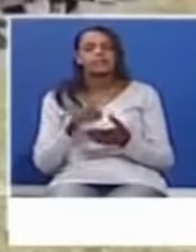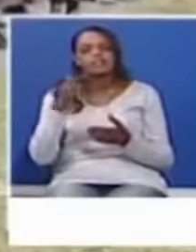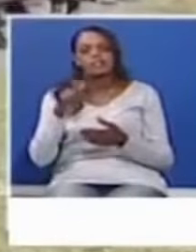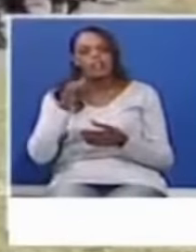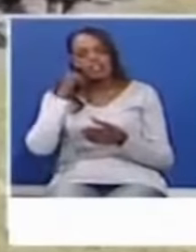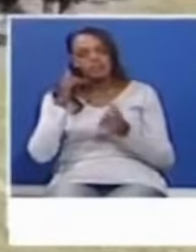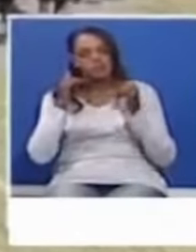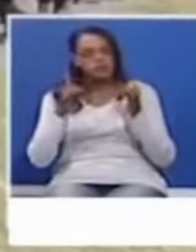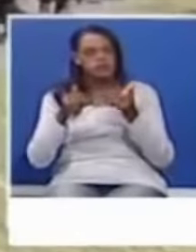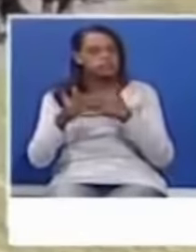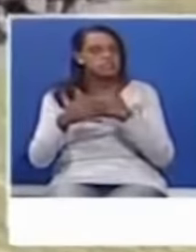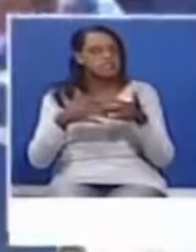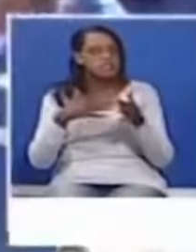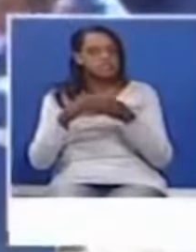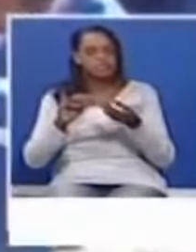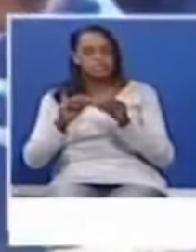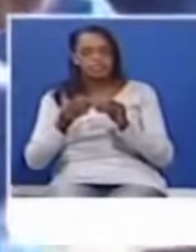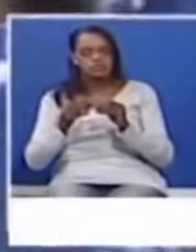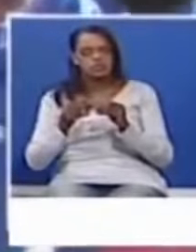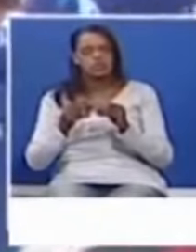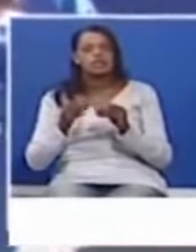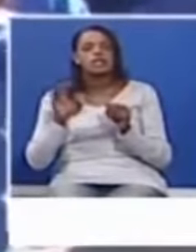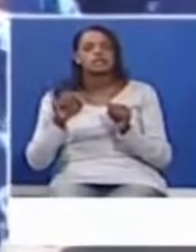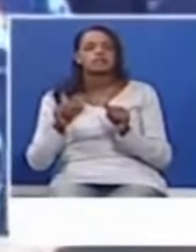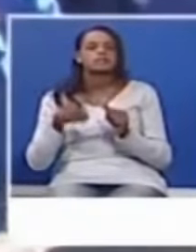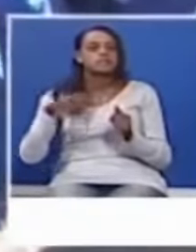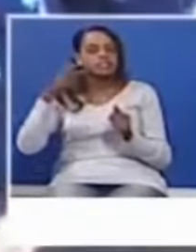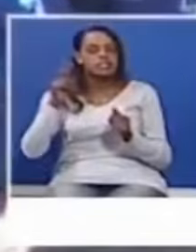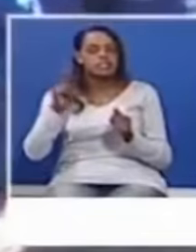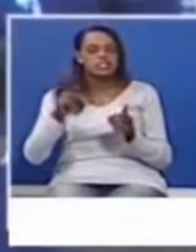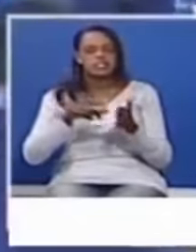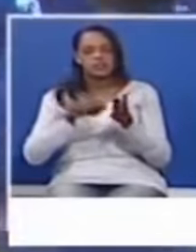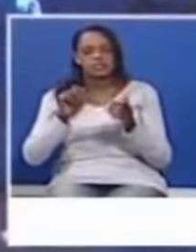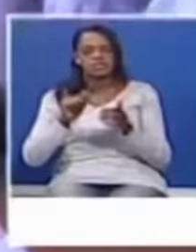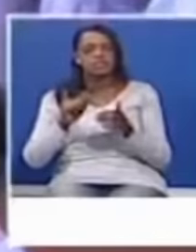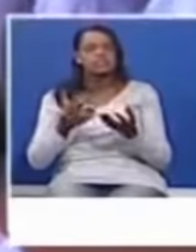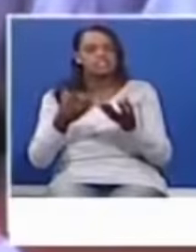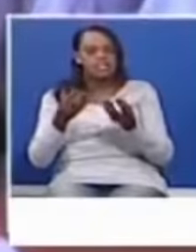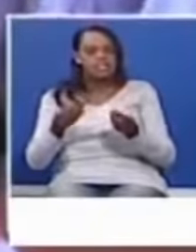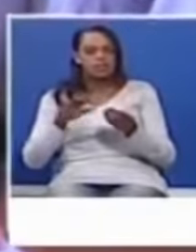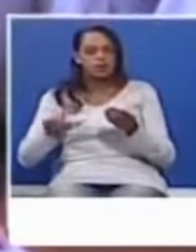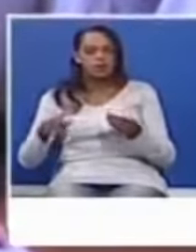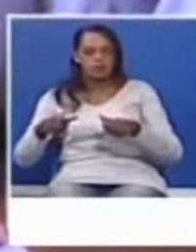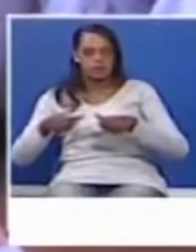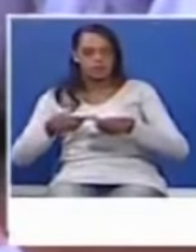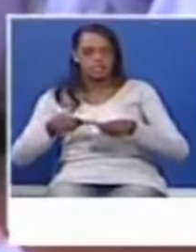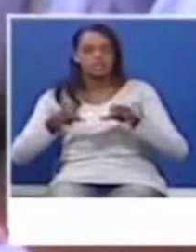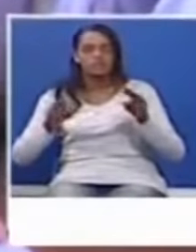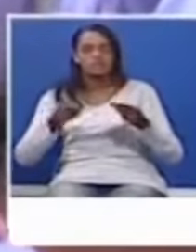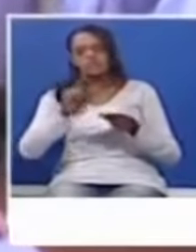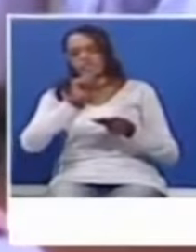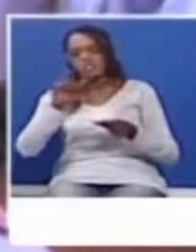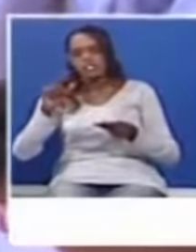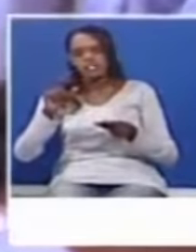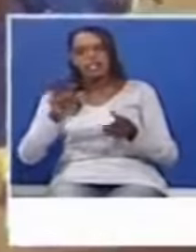ኣብ ምኽባር ብንጥፈት ዝዋስኡ መሻርክቲ ንዝምቅያር ተረድዮም ነዚ ድሕሪ 2 ሳምንቲ ንዘላቒ ምዕባለ ቆልዑ መብፅዓና ንሕድስ ብዝብል ቴማ